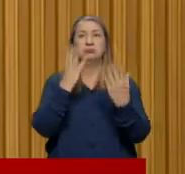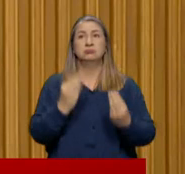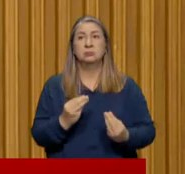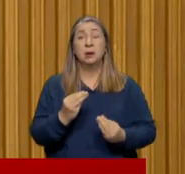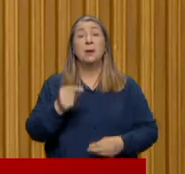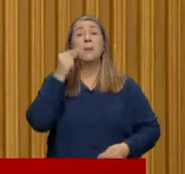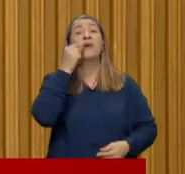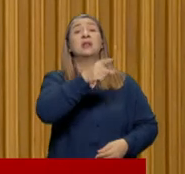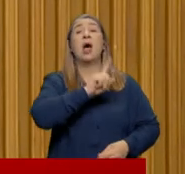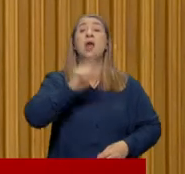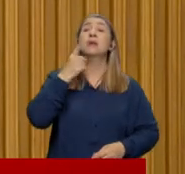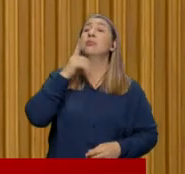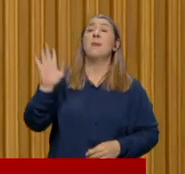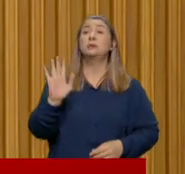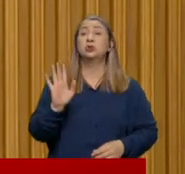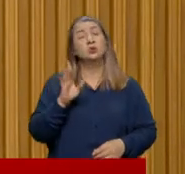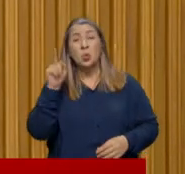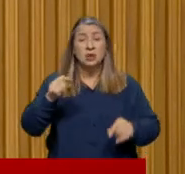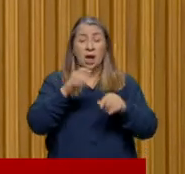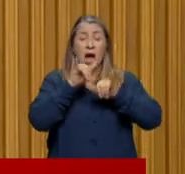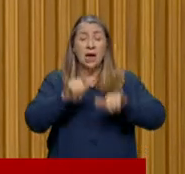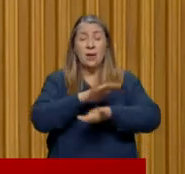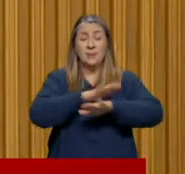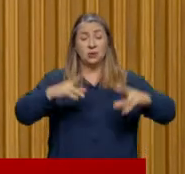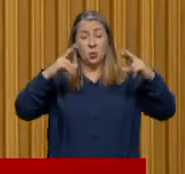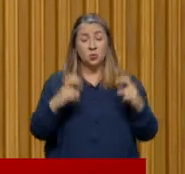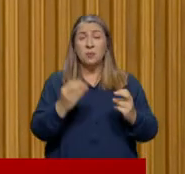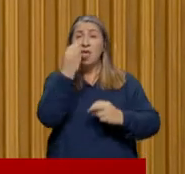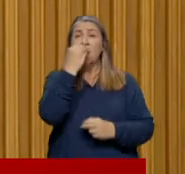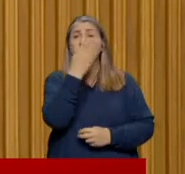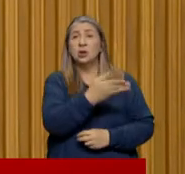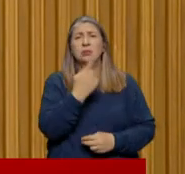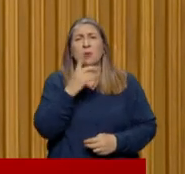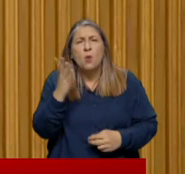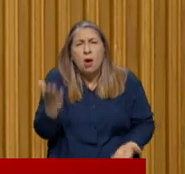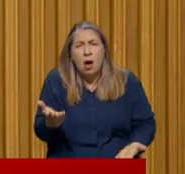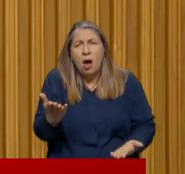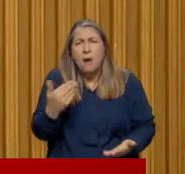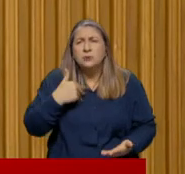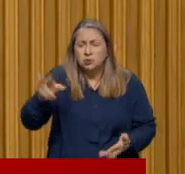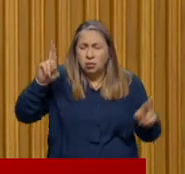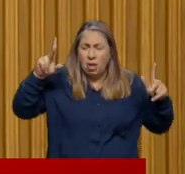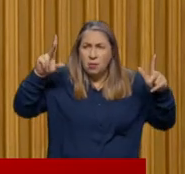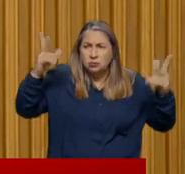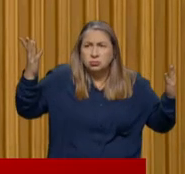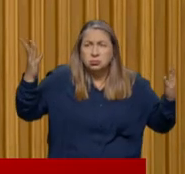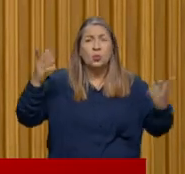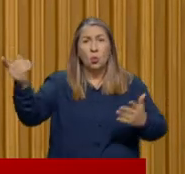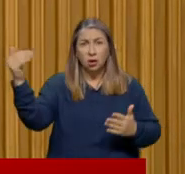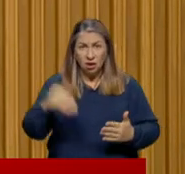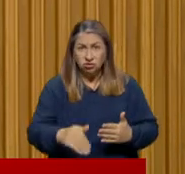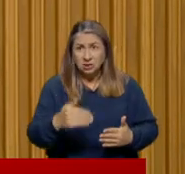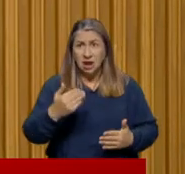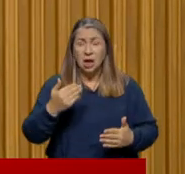getirdi beyefendi itiraz etmemiş onunla Şimdi Aynı masada yemek yiyecek ya dönüyor ya biz onu tanımıyoruz ama o